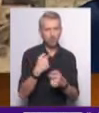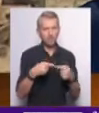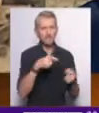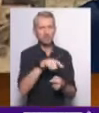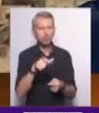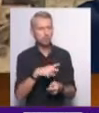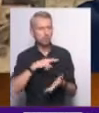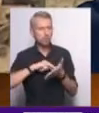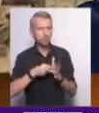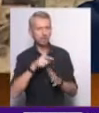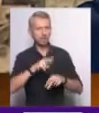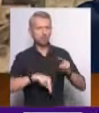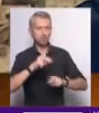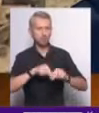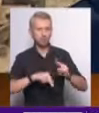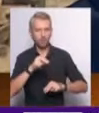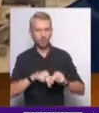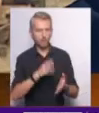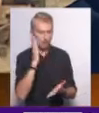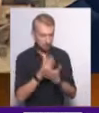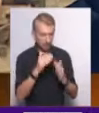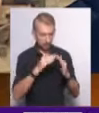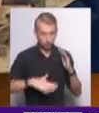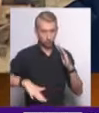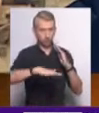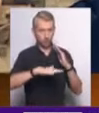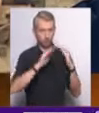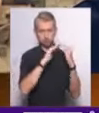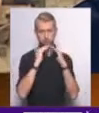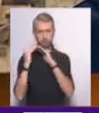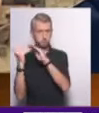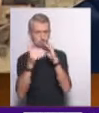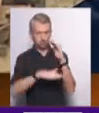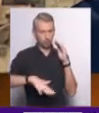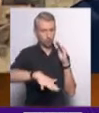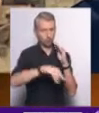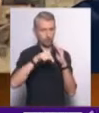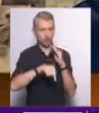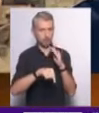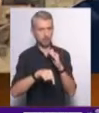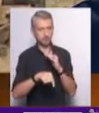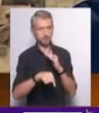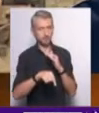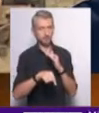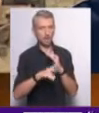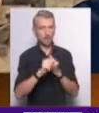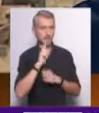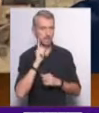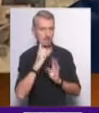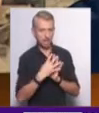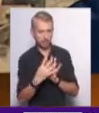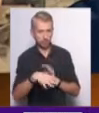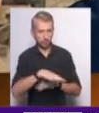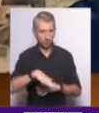там забудувати прямо у дворі людей, будемо називати речі своїми іменами, на зеленій зоні у дворі